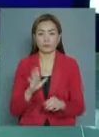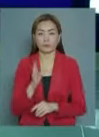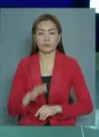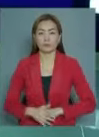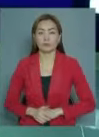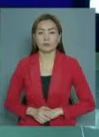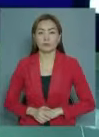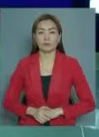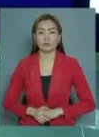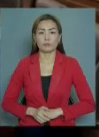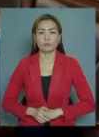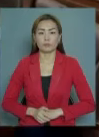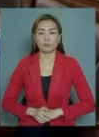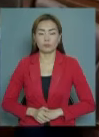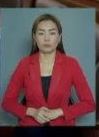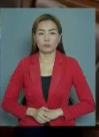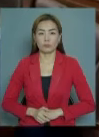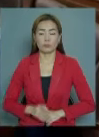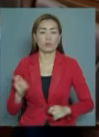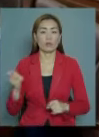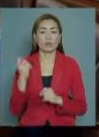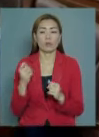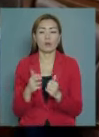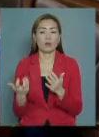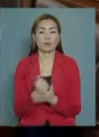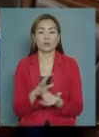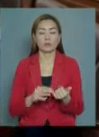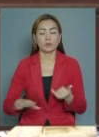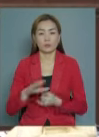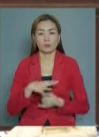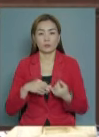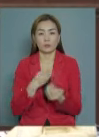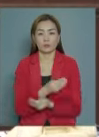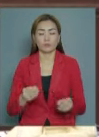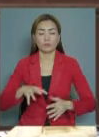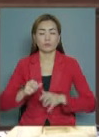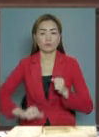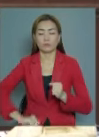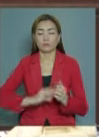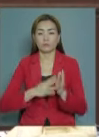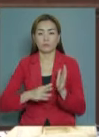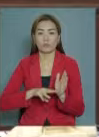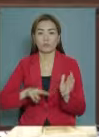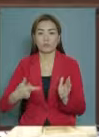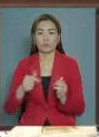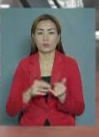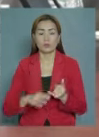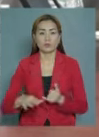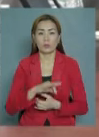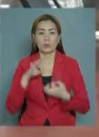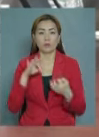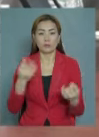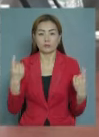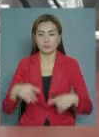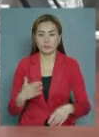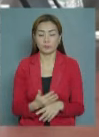Сағитов жалғастырсын. Малға жайылым таппай жүргенде жер пайдаланушылардың немқұрайлығынан 90 миллион гектар эрозияға ұшырап